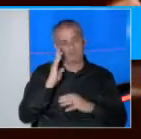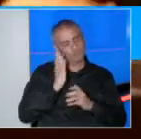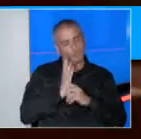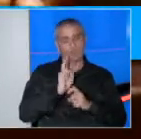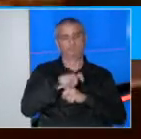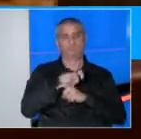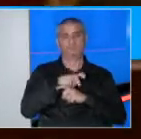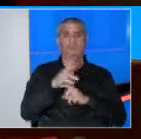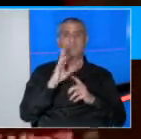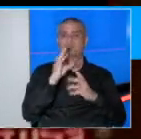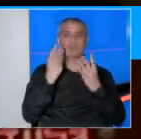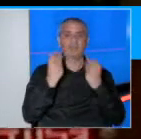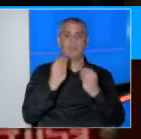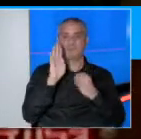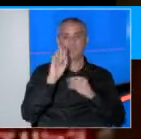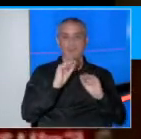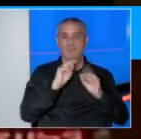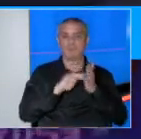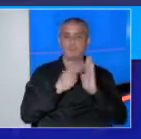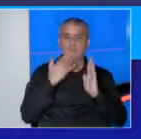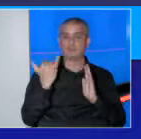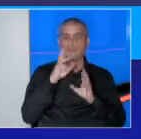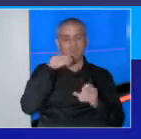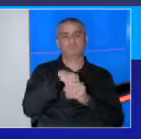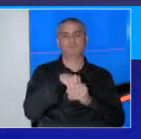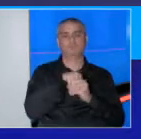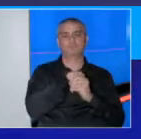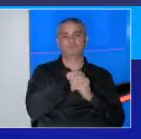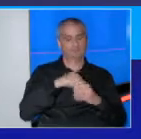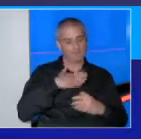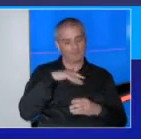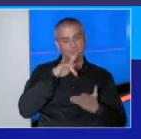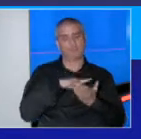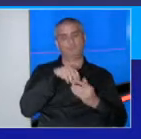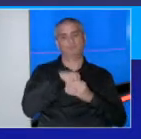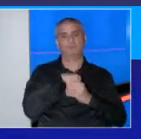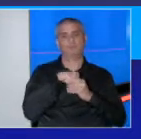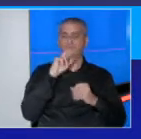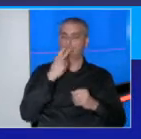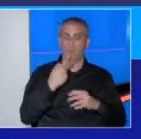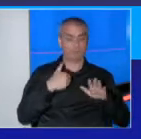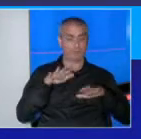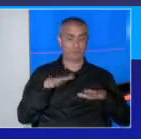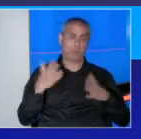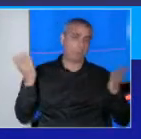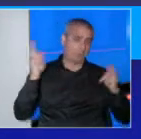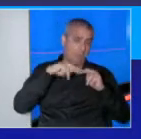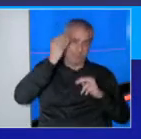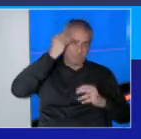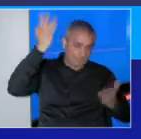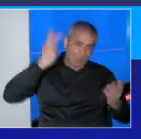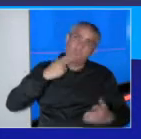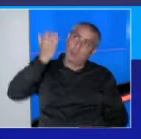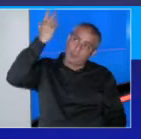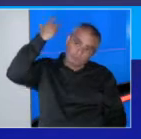מה שאולי הדבר הכי טוב שנתניהו לימד את הפוליטיקאים הישראלים, זה תמיד להיות על הגלגל. אז בנט אומר, אני על הגלגל שנתיים ראשות ממשלה, מי יזכור מה ההבטחות